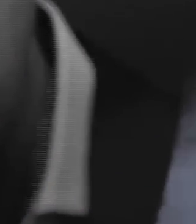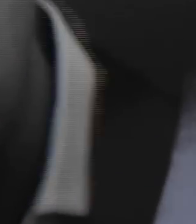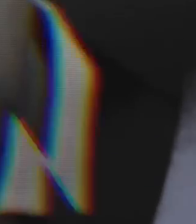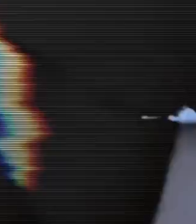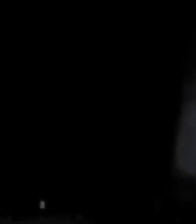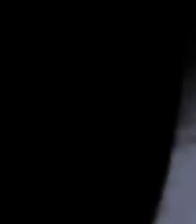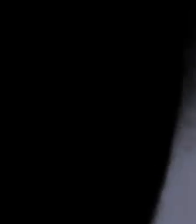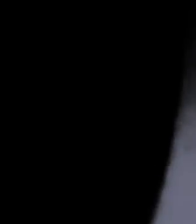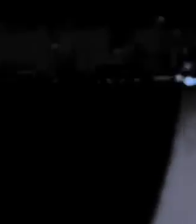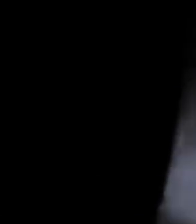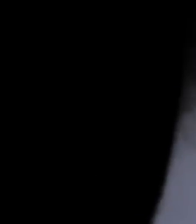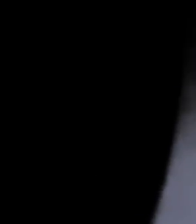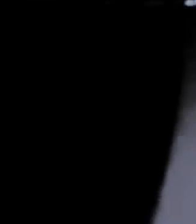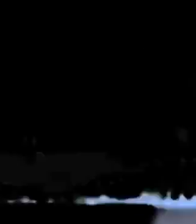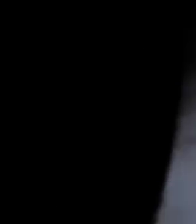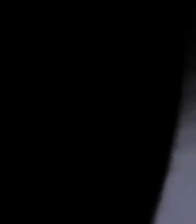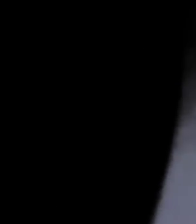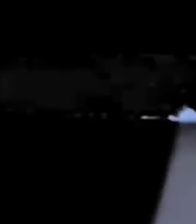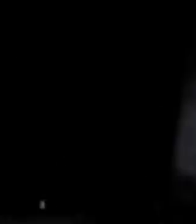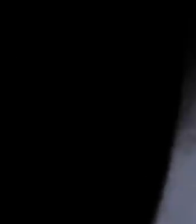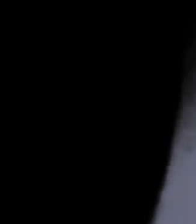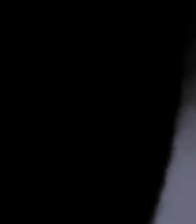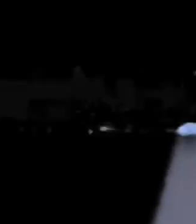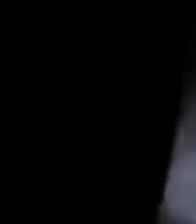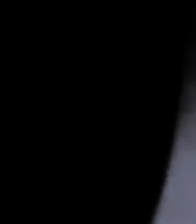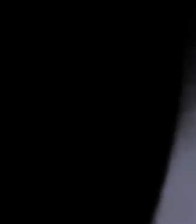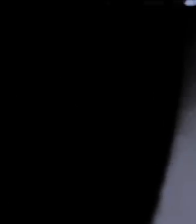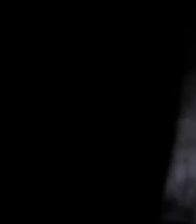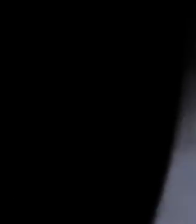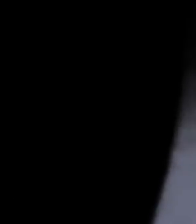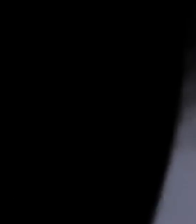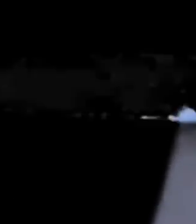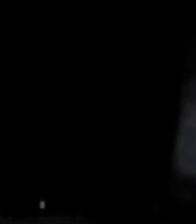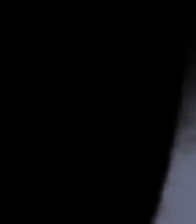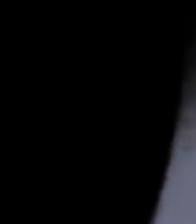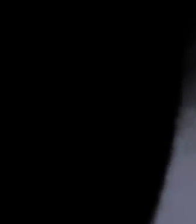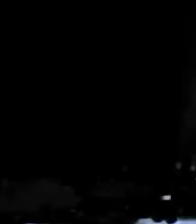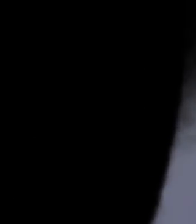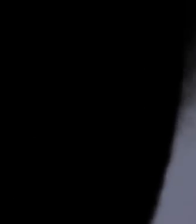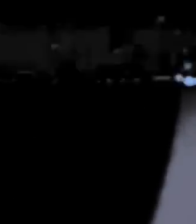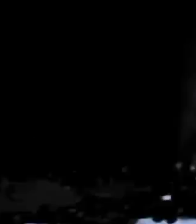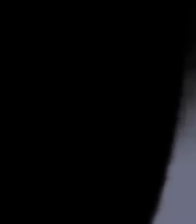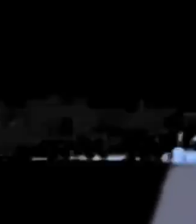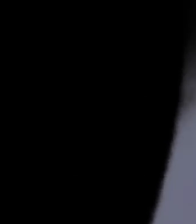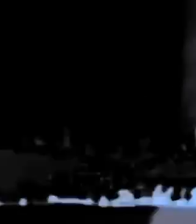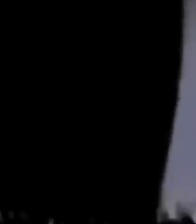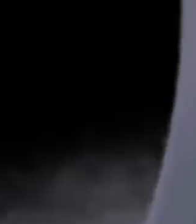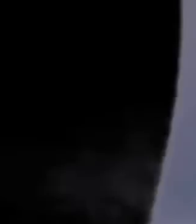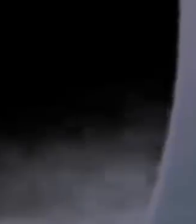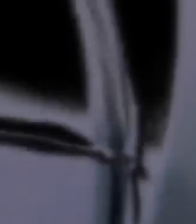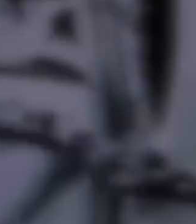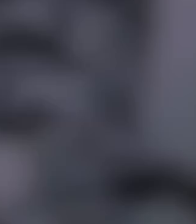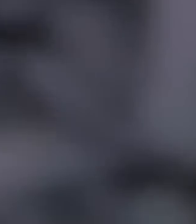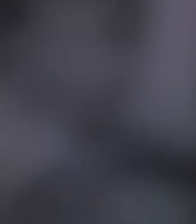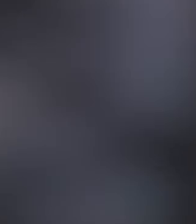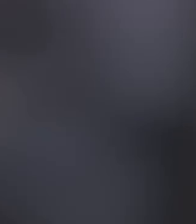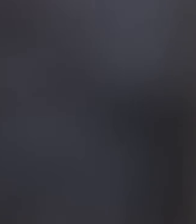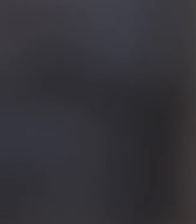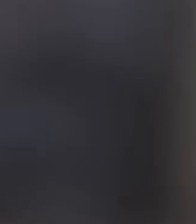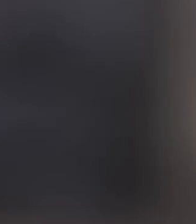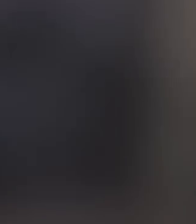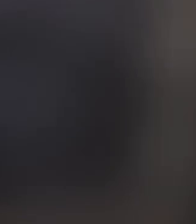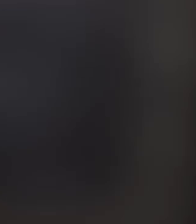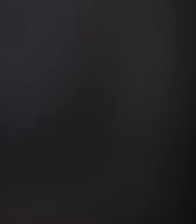ξέραμε. Όσοι είναι εμβολιασμένοι πάνε παντού. Όσοι είναι ανεμβολίαστοι πάνε μόνο με τεστ. Πότε επιτέλους θα